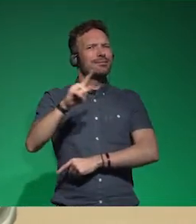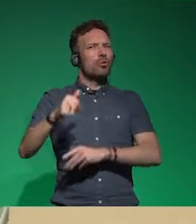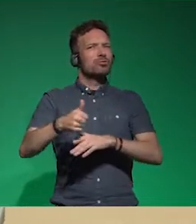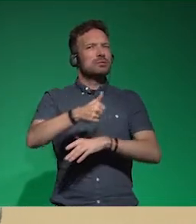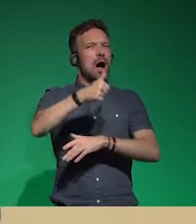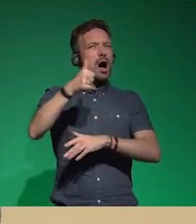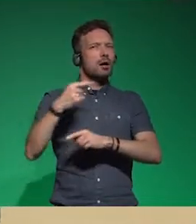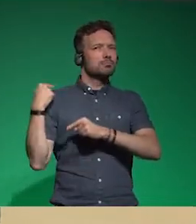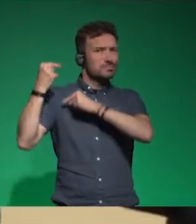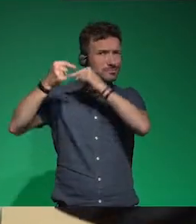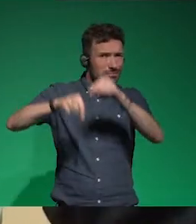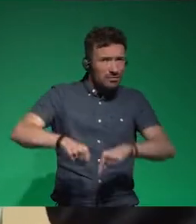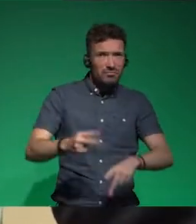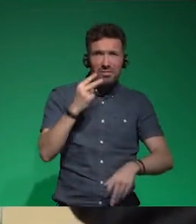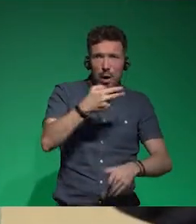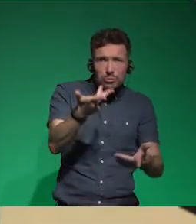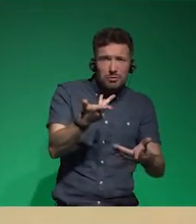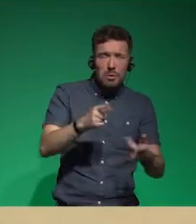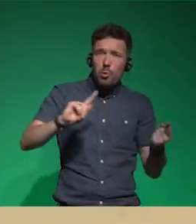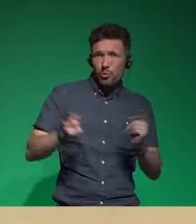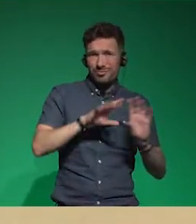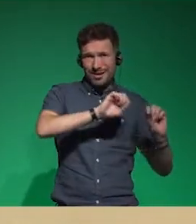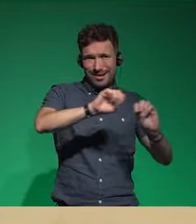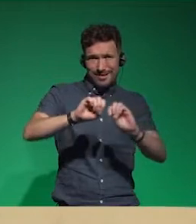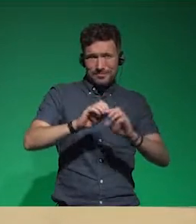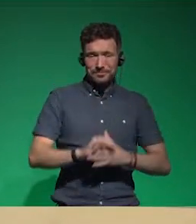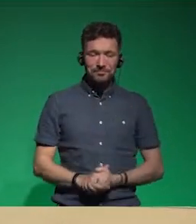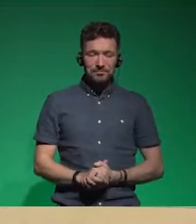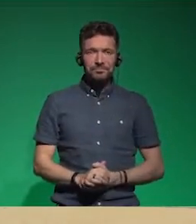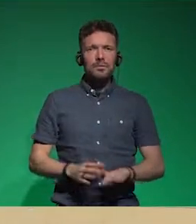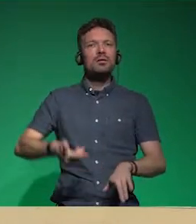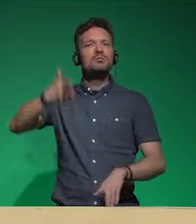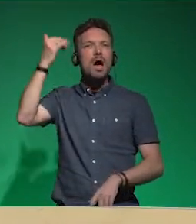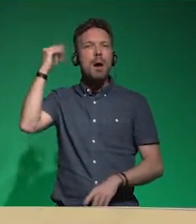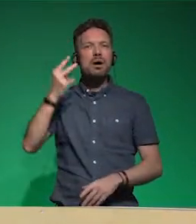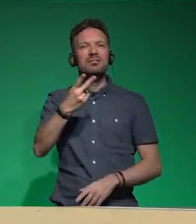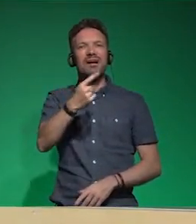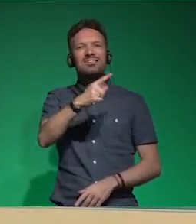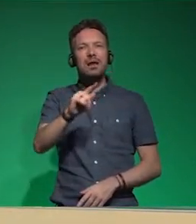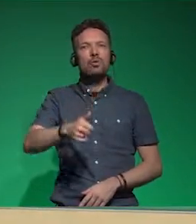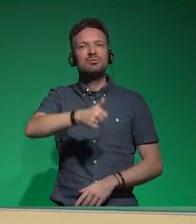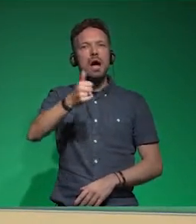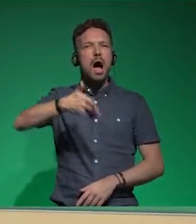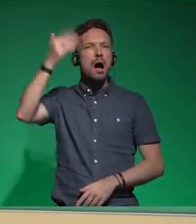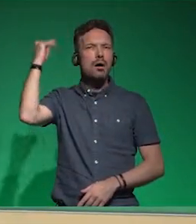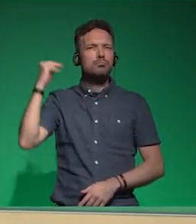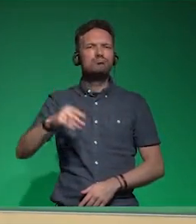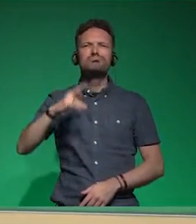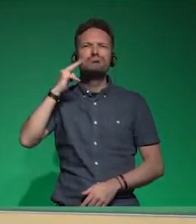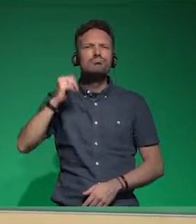Vor 2000 Jahren hat ein bekannter römischer Schriftsteller, Plinius der